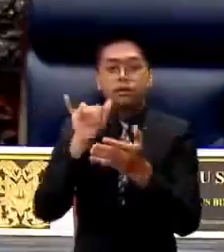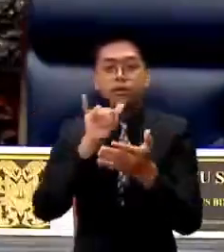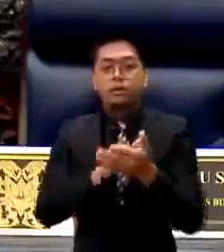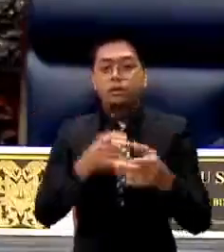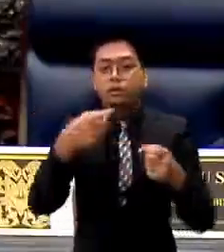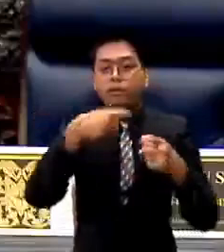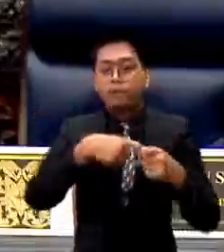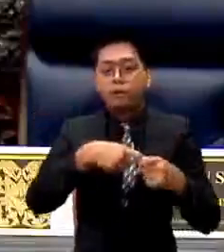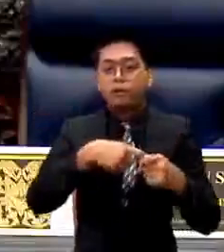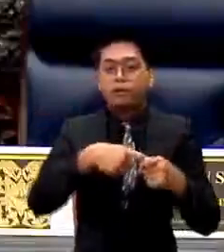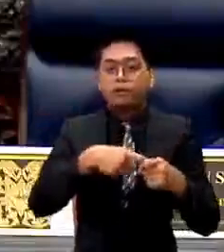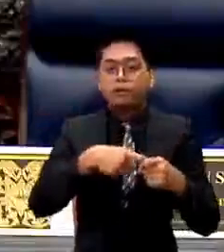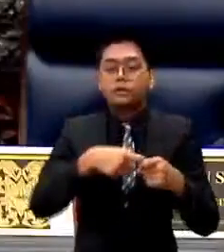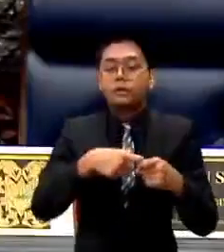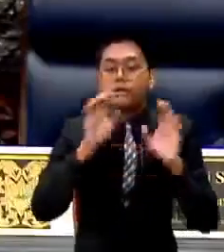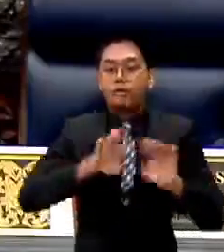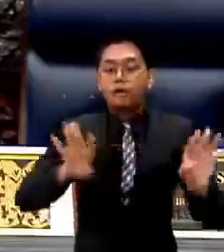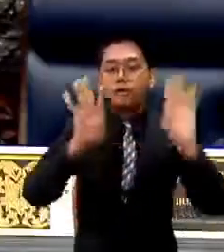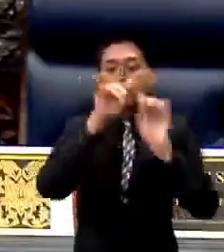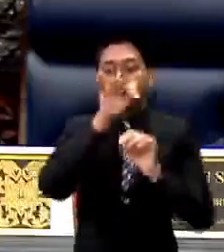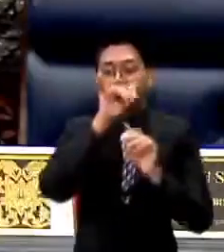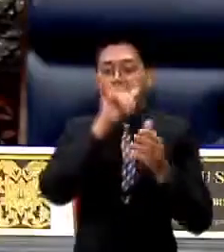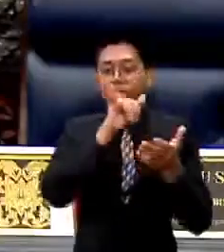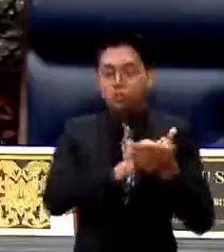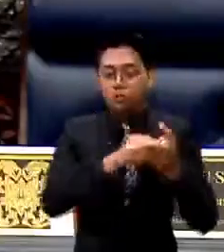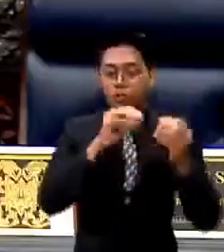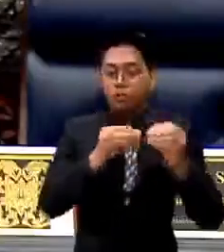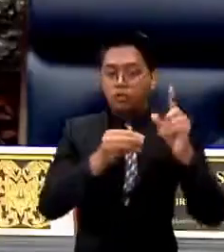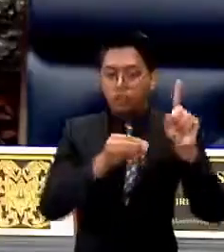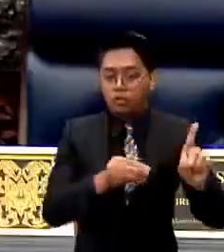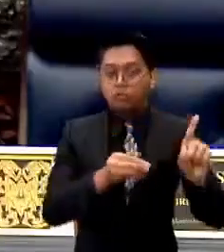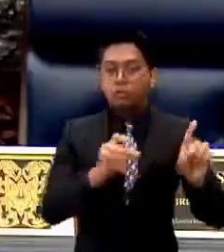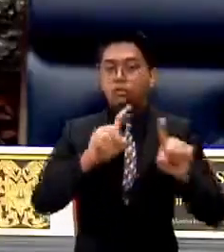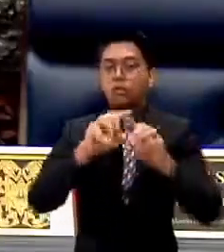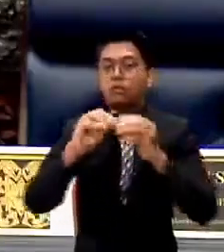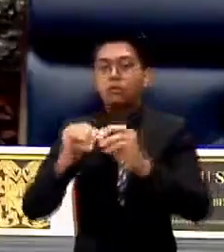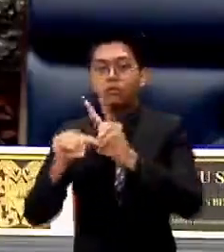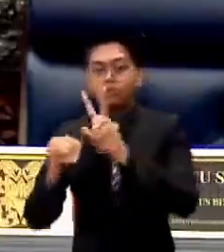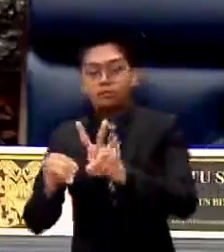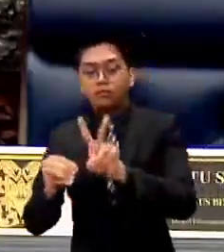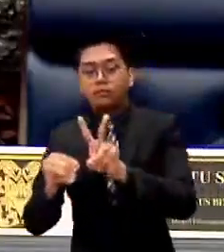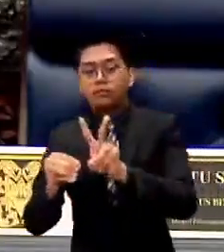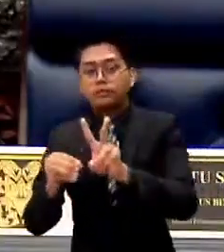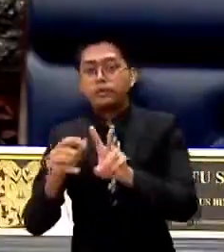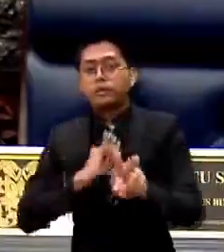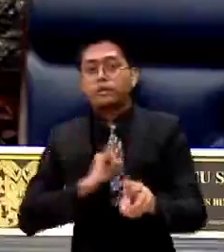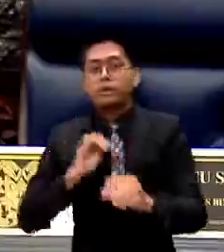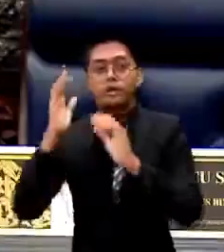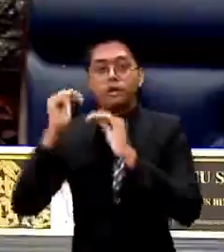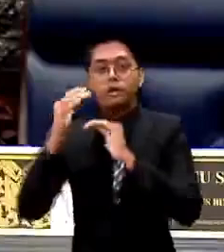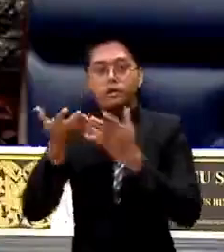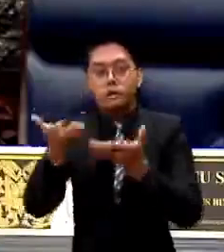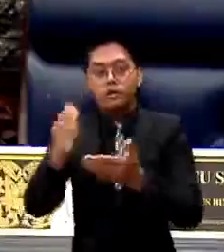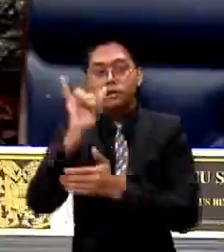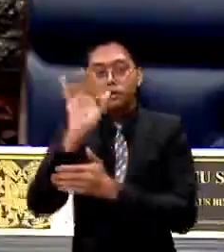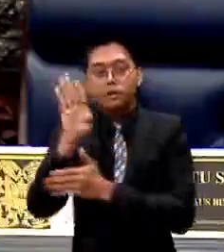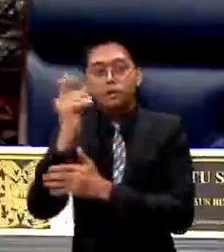palsu dan juga kandungansu itu pertama kedua saya Har baha yang berhormat Fah